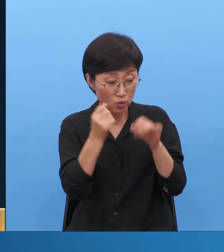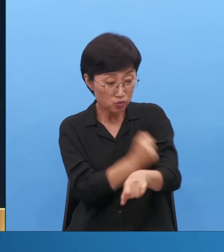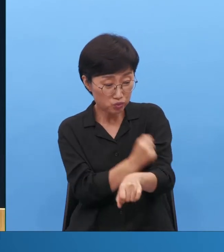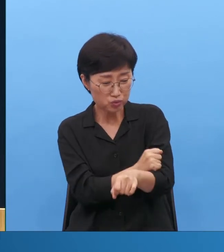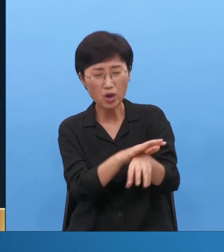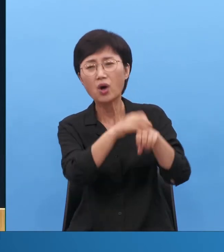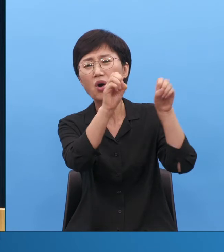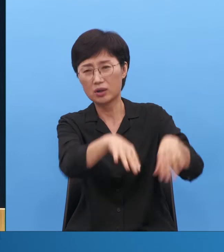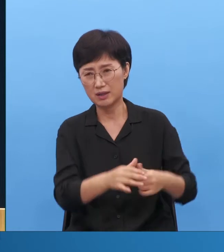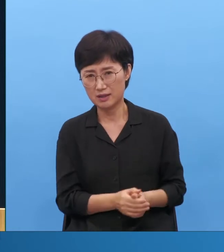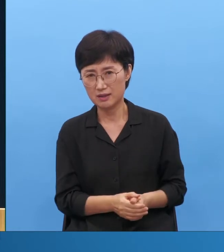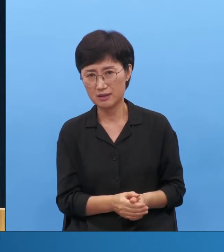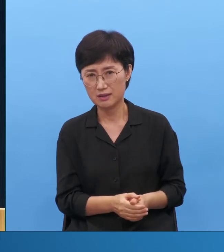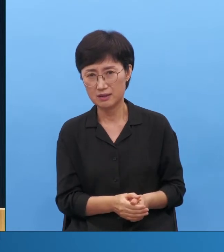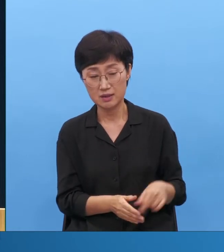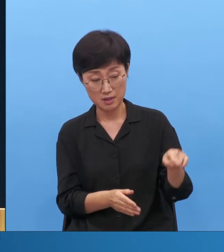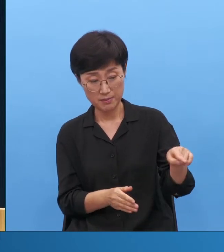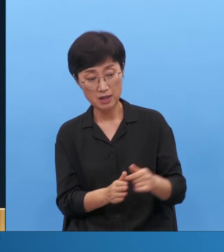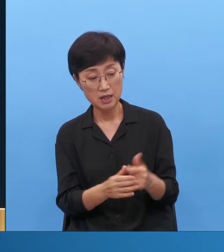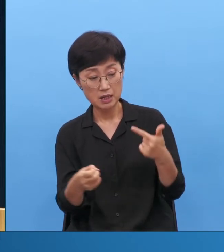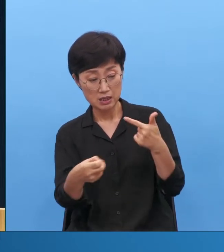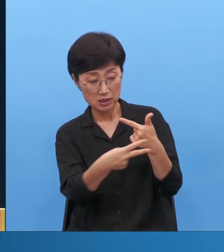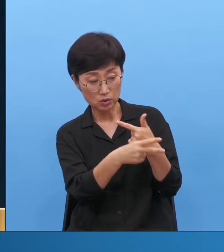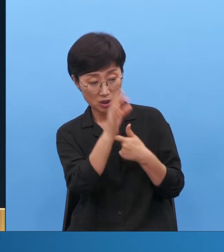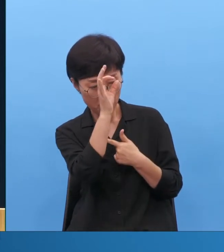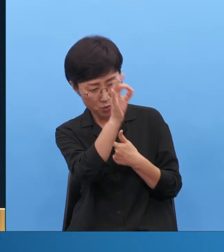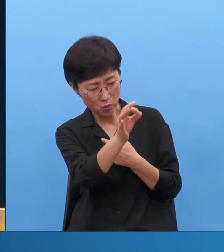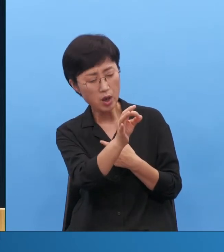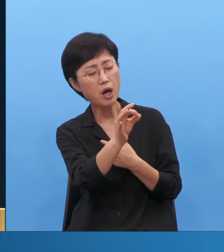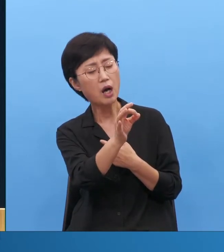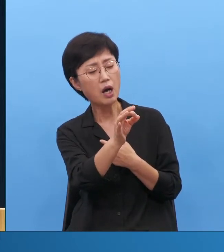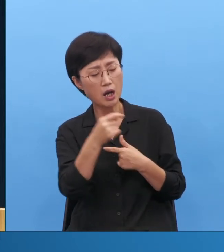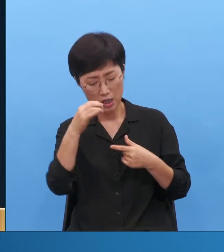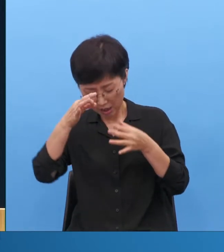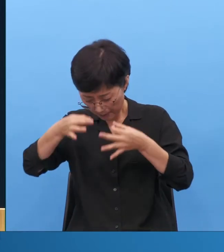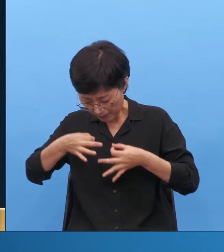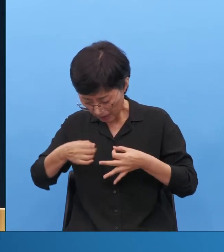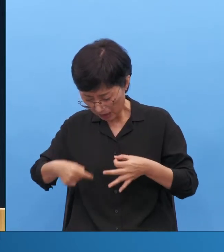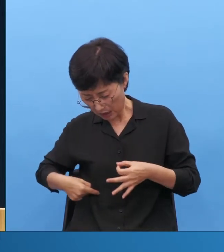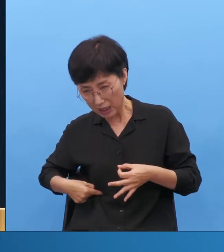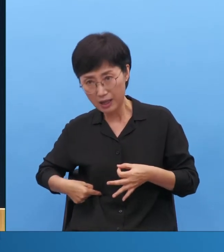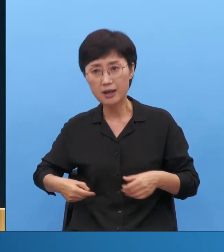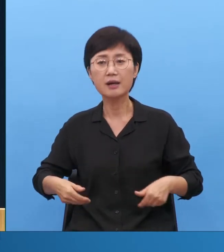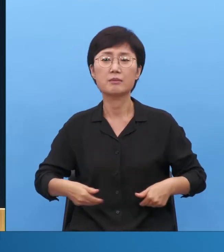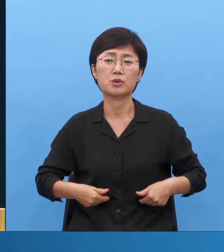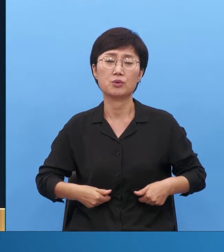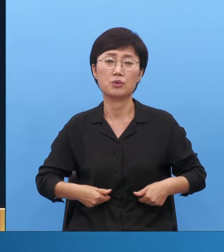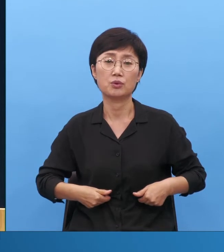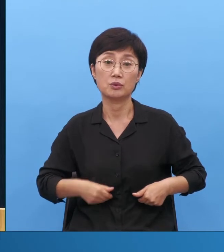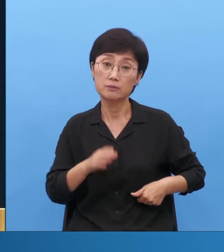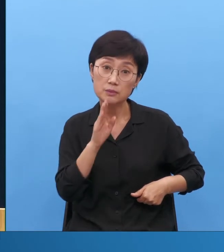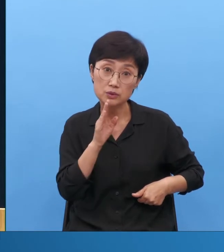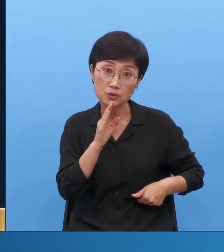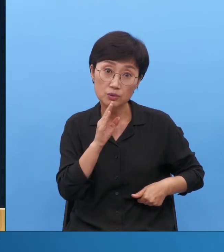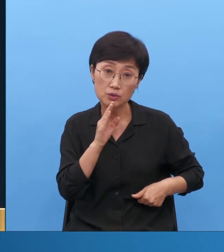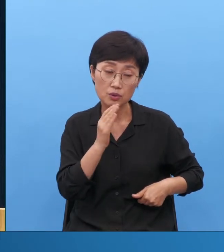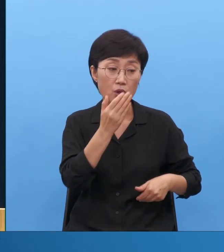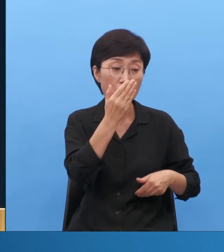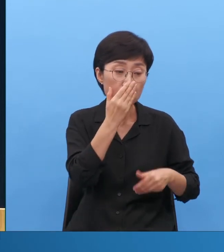교훈은 어마어마한 교훈인데요. 이 유대인들이 엄청난 가지고 있잖아요. 나라 완전히 망해서